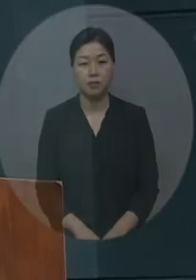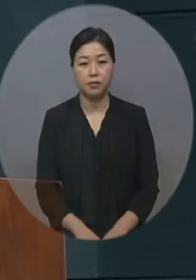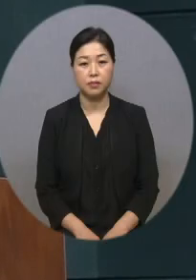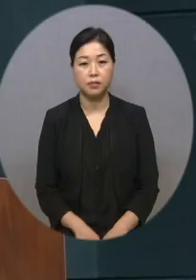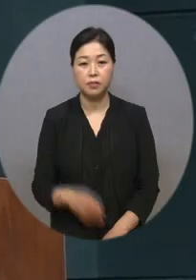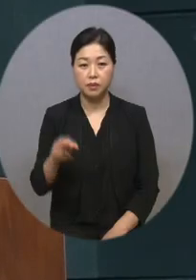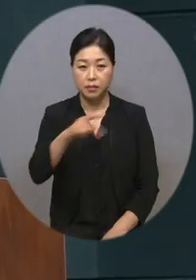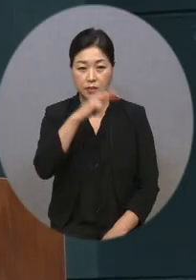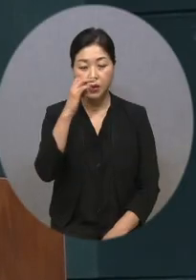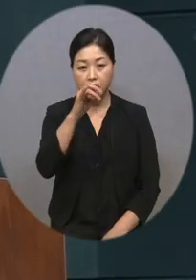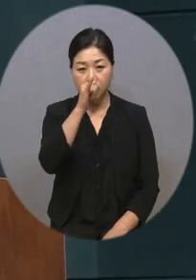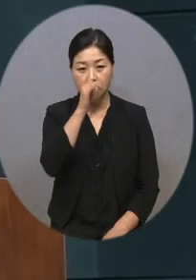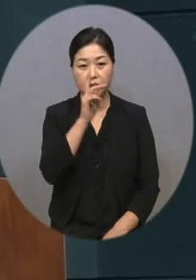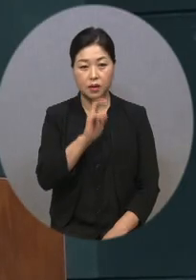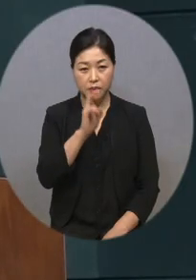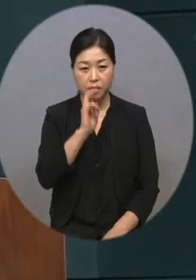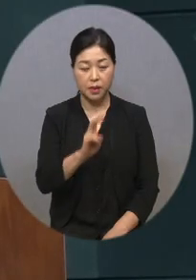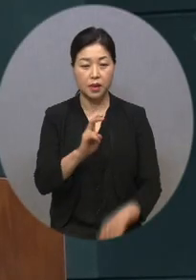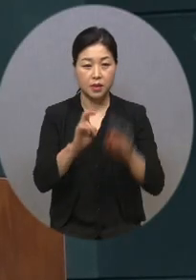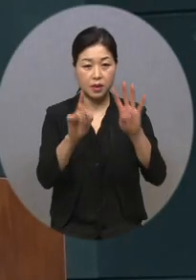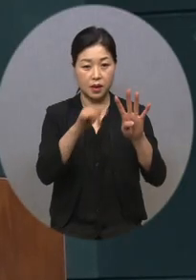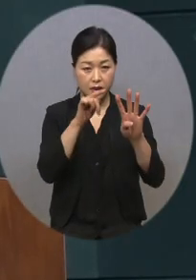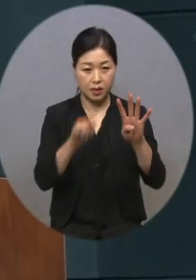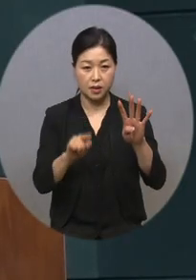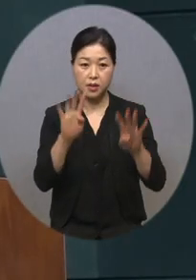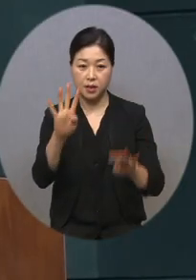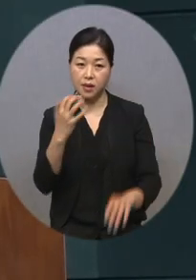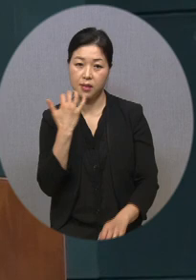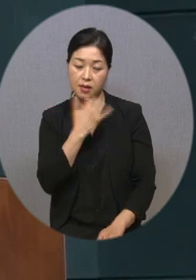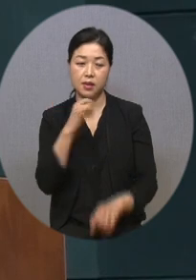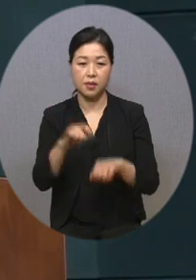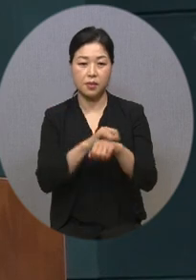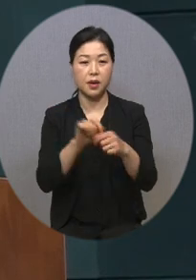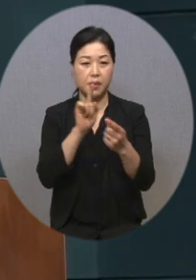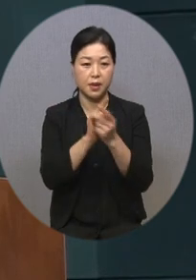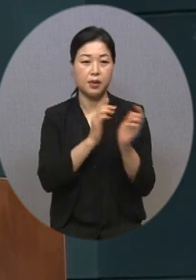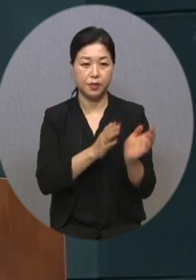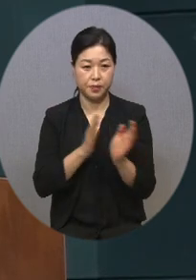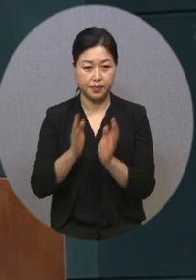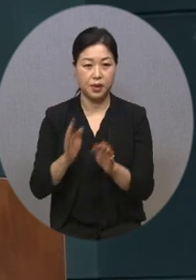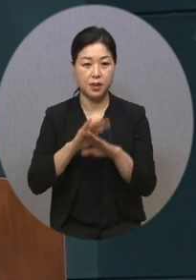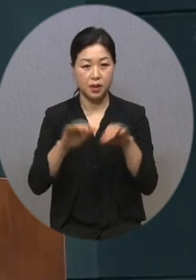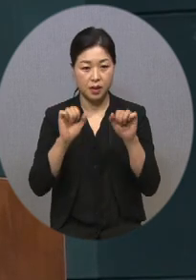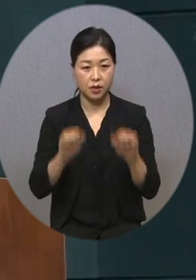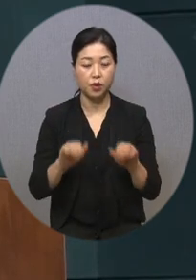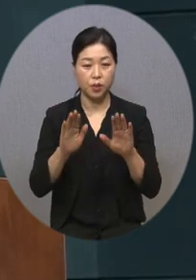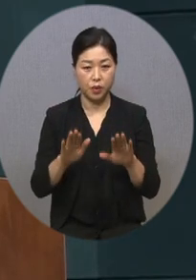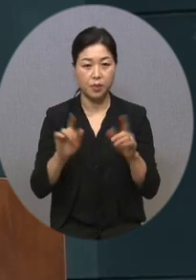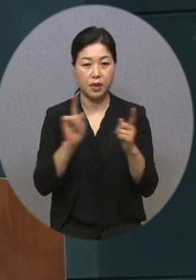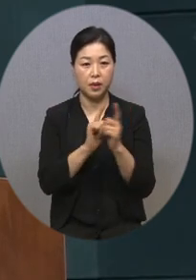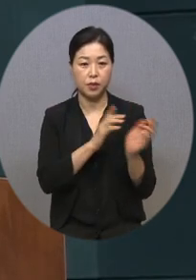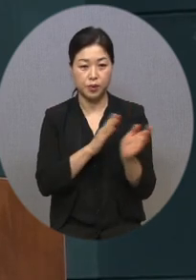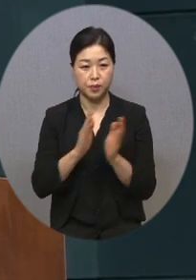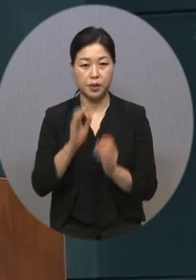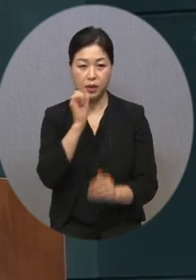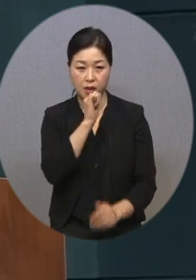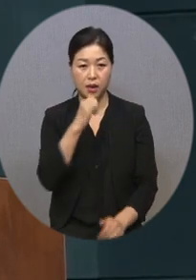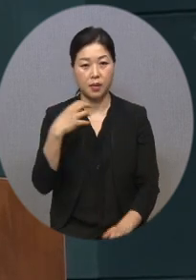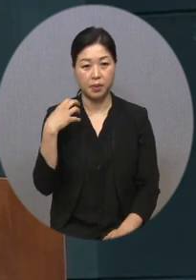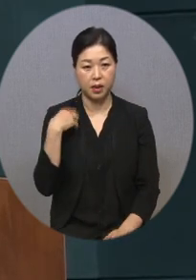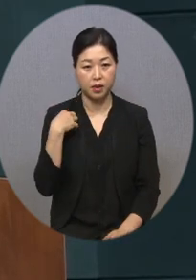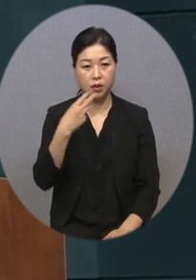향기가 있는 음악 4인 4색 특별한 만남을 준비했습니다. 안녕하세요. 오늘 만남을 준비할 MC